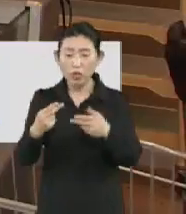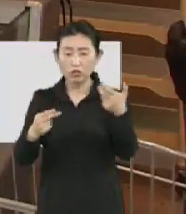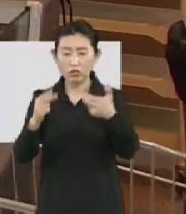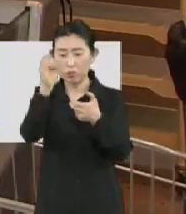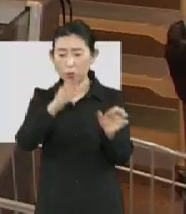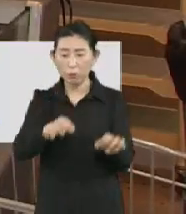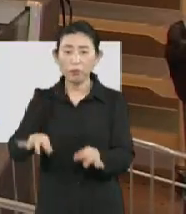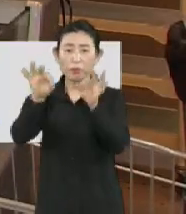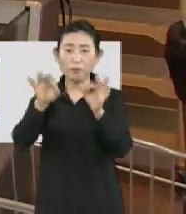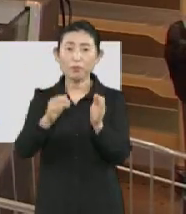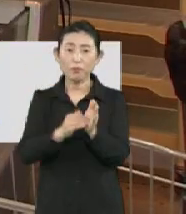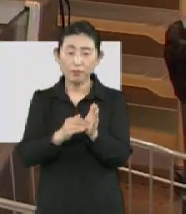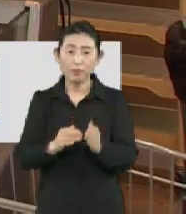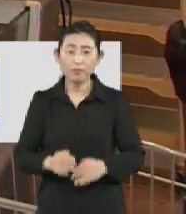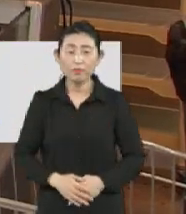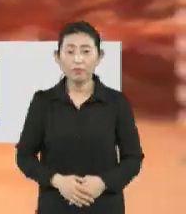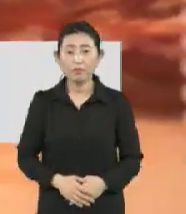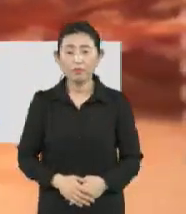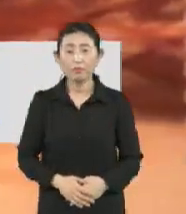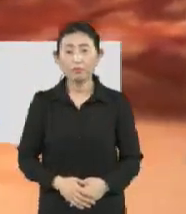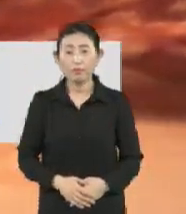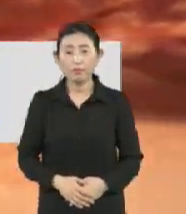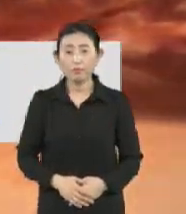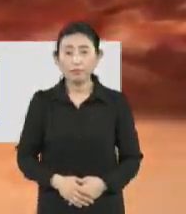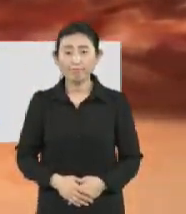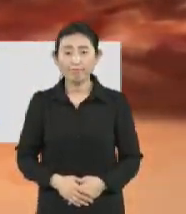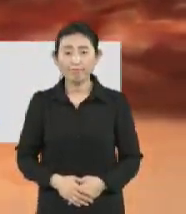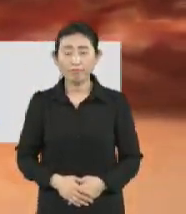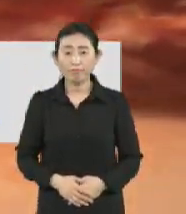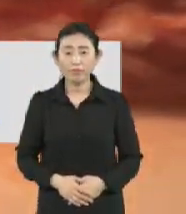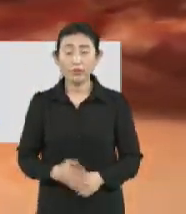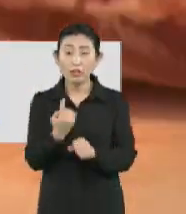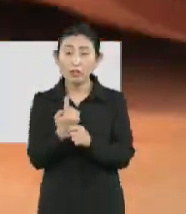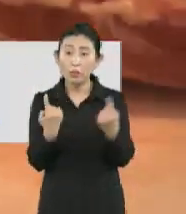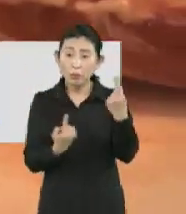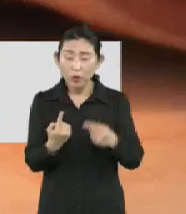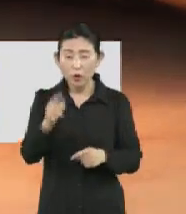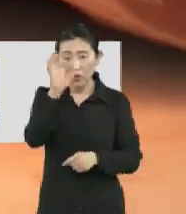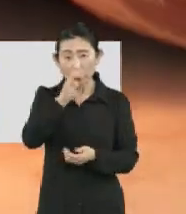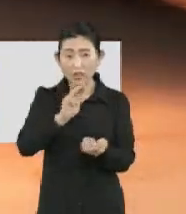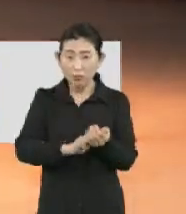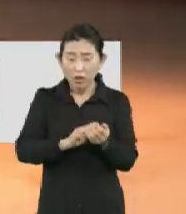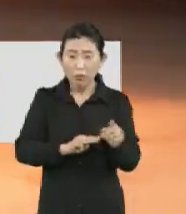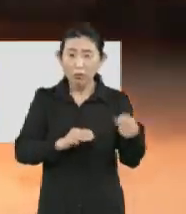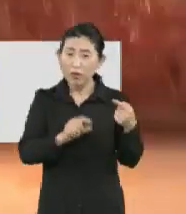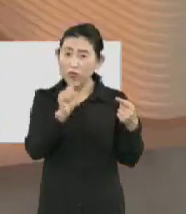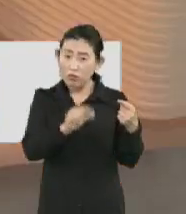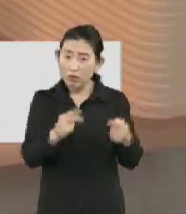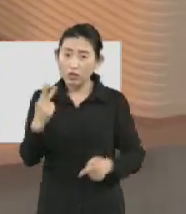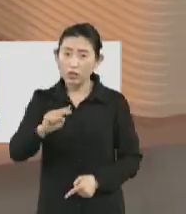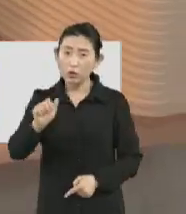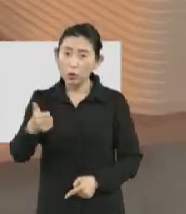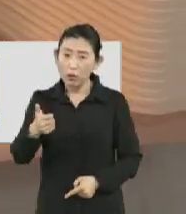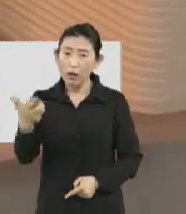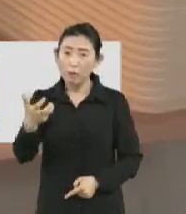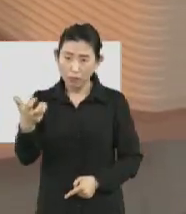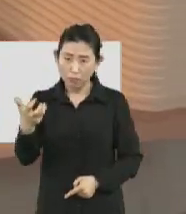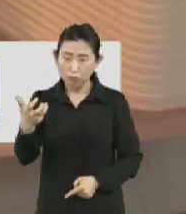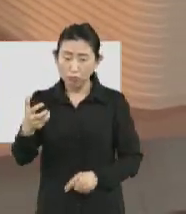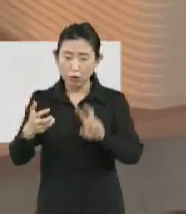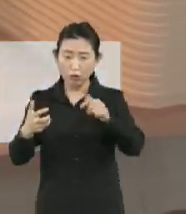70% 이상 높은 가격을 기록했습니다. 이 밖에 예년과 비교해 삼겹살이 100g에